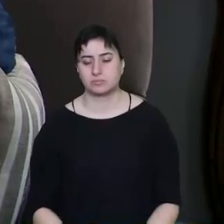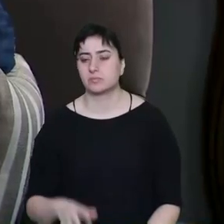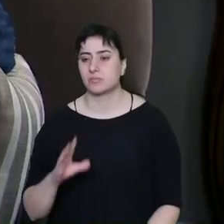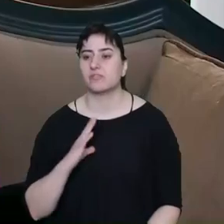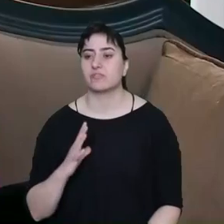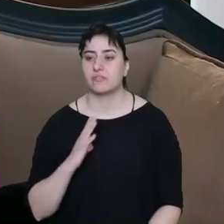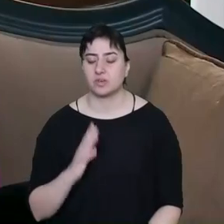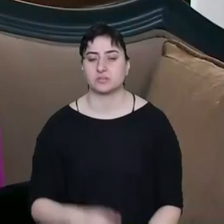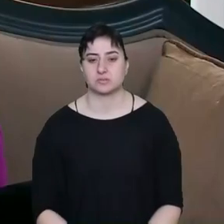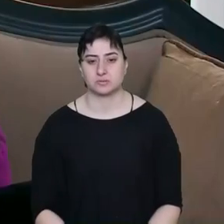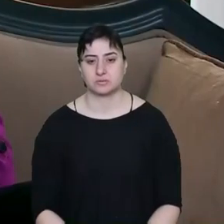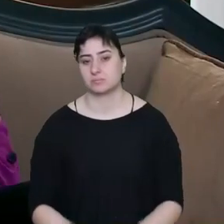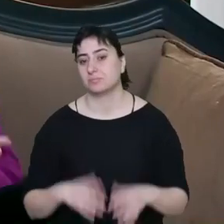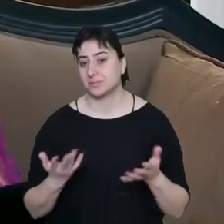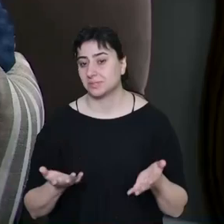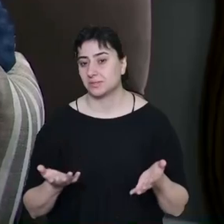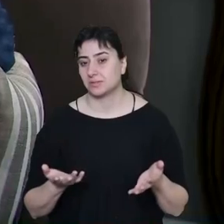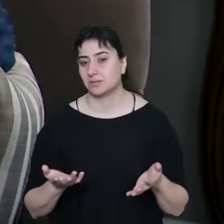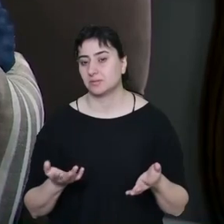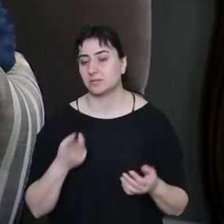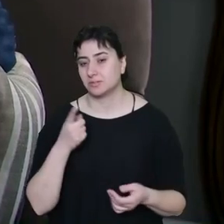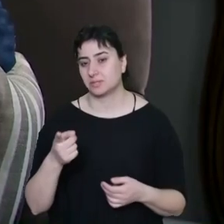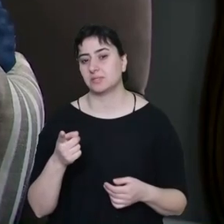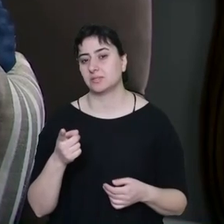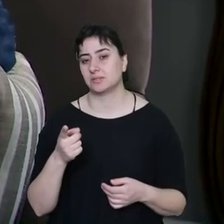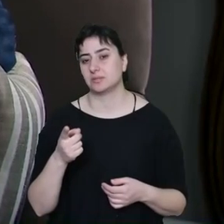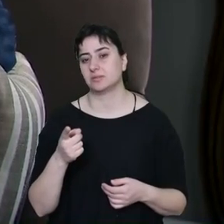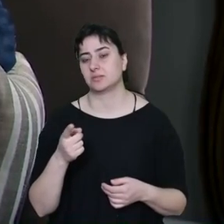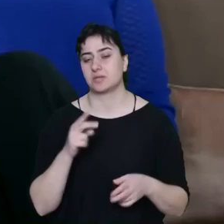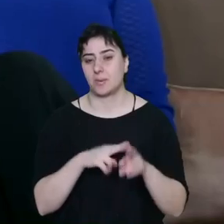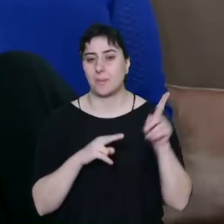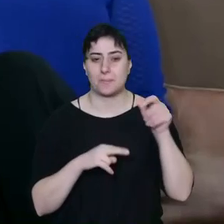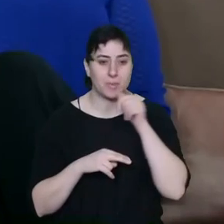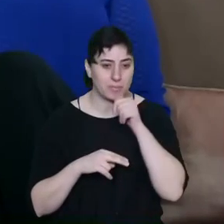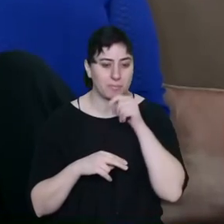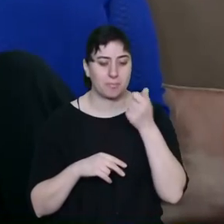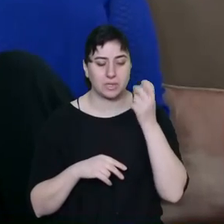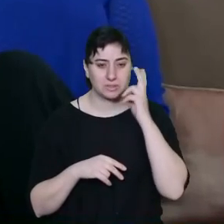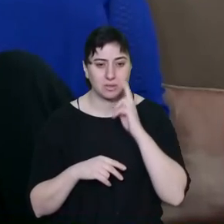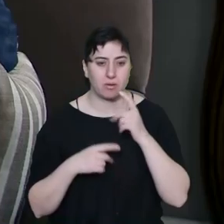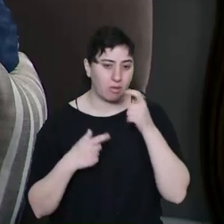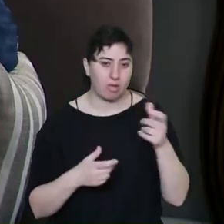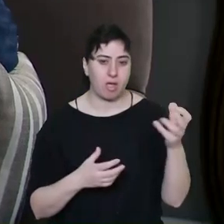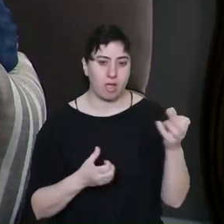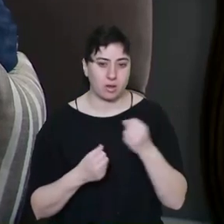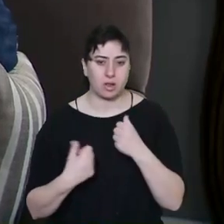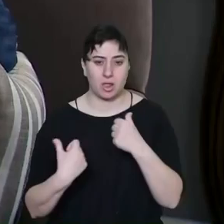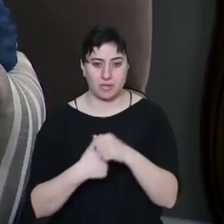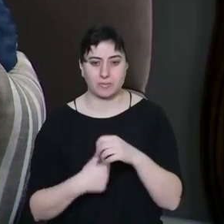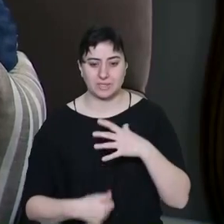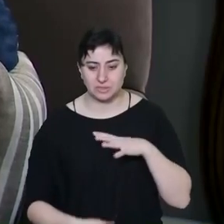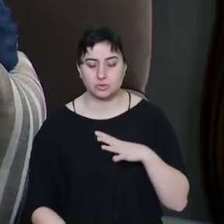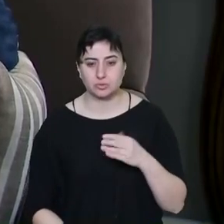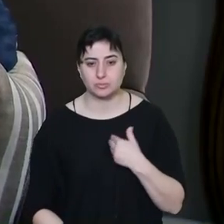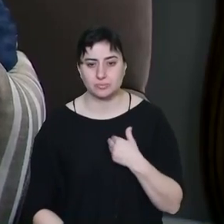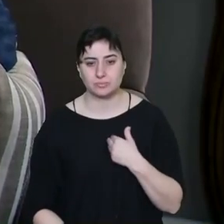Var Rüyam, var. Mesela seninle sırf Kemal babamın servetini ele geçirmek için evlenmeyi